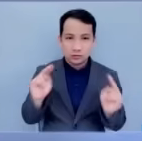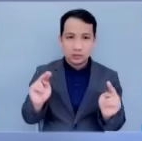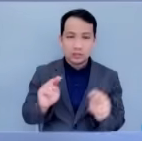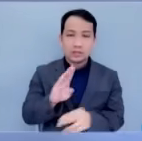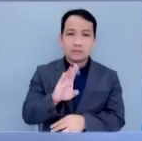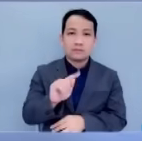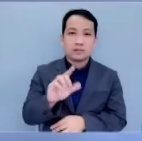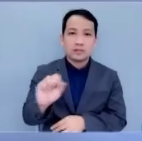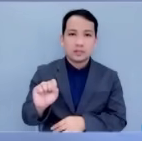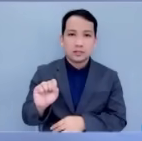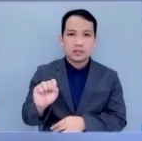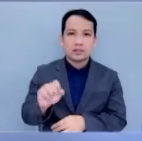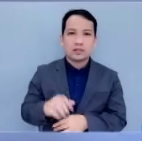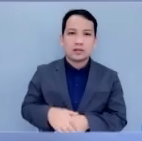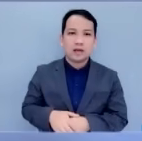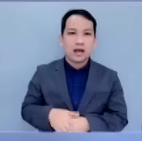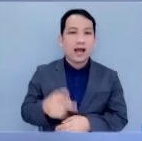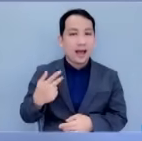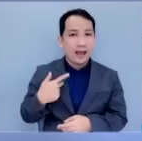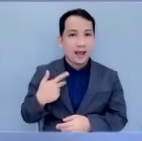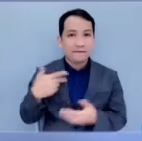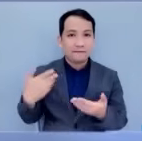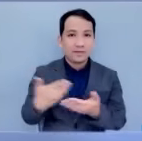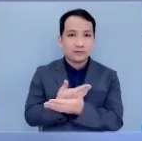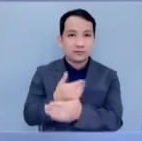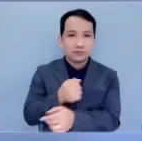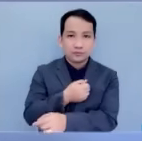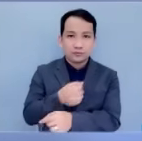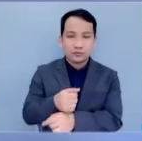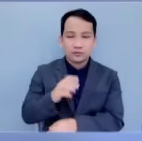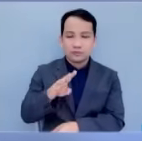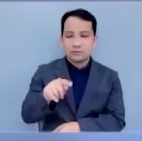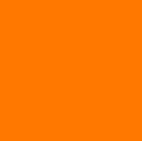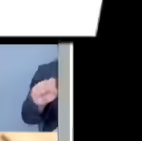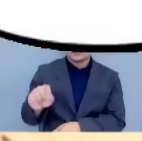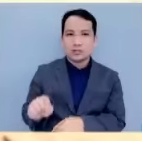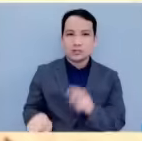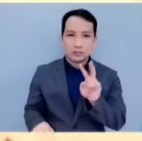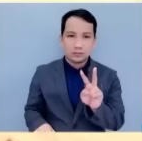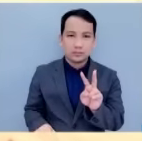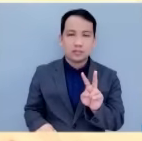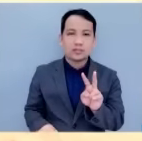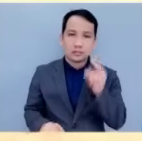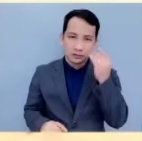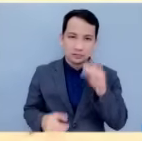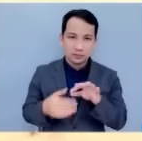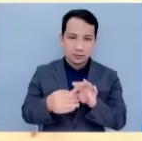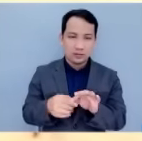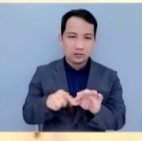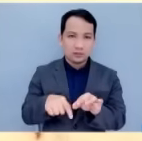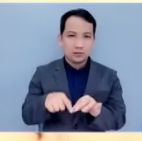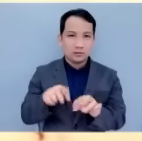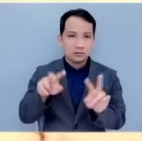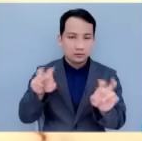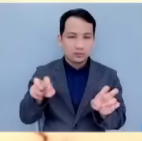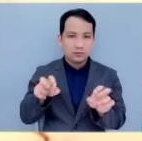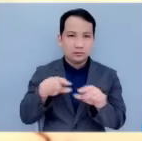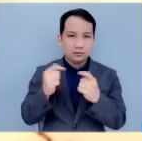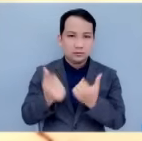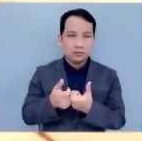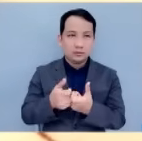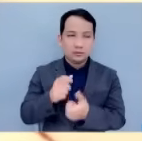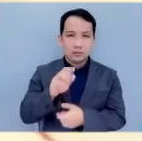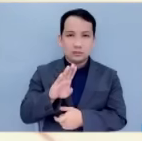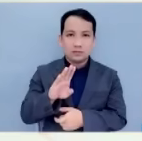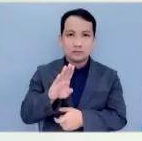Army. Maglalabas ng bagong kanta si BTS member V. Inanunsyo yan mismo ng music label ng grupo na Big Hit